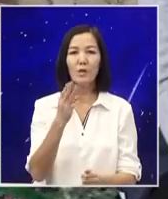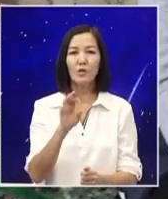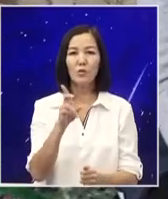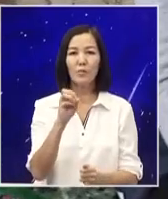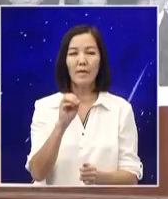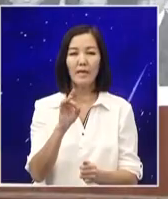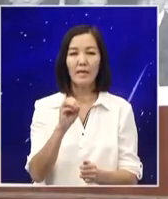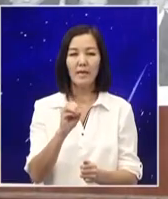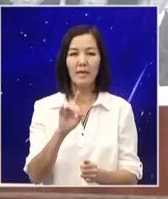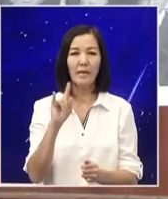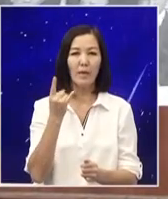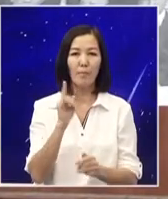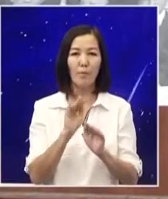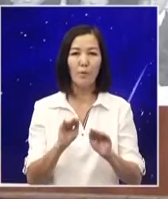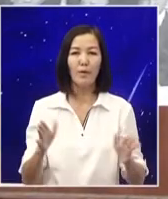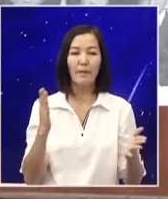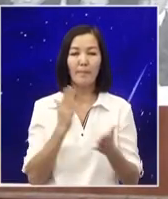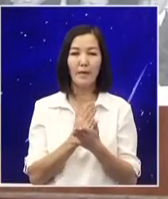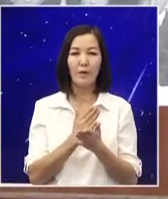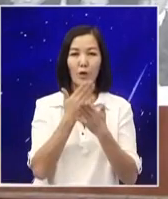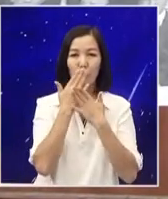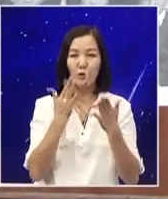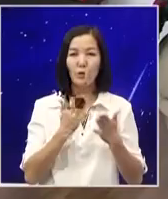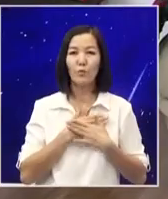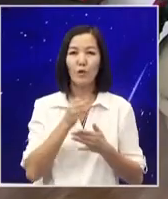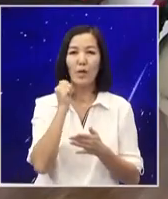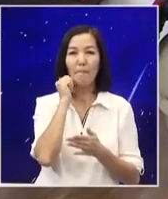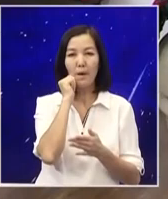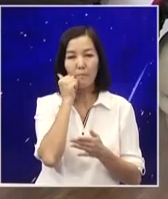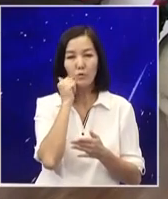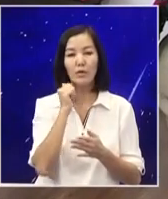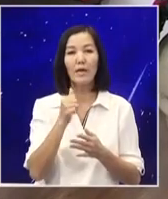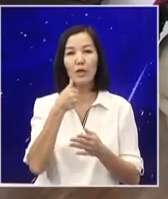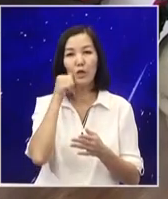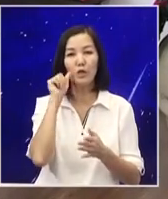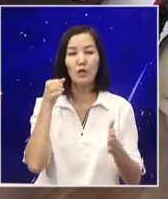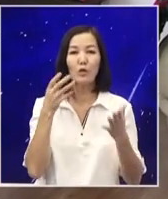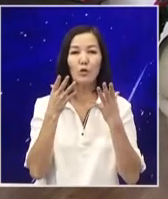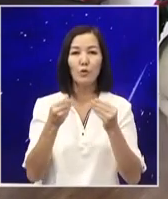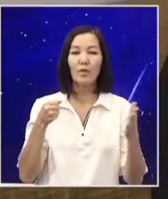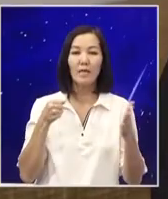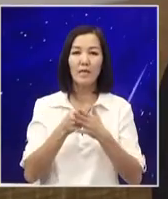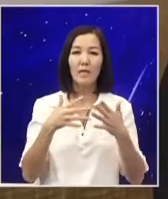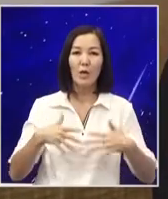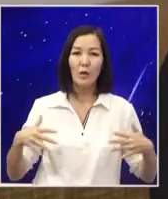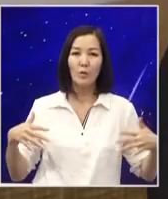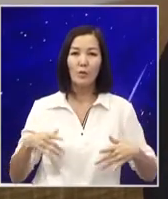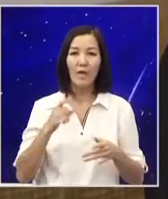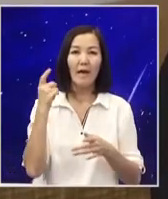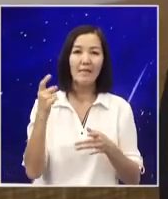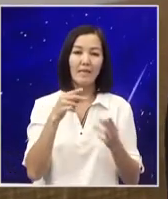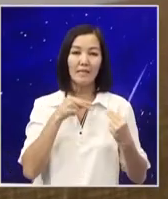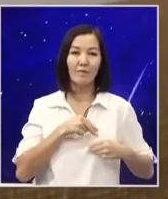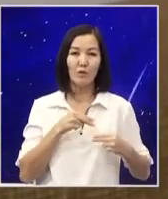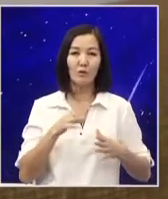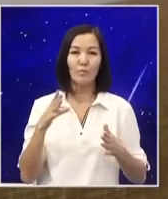осындай балақай. Шөбересінің емірене сүйіп отырған Қабдолданова күні кешеге дейін төрт түлікті төлдетіп, қой қоздап, жирананы